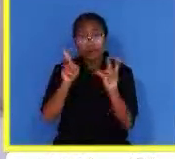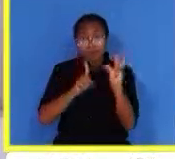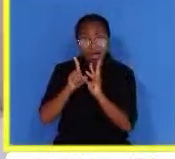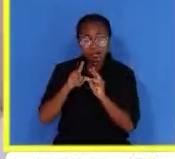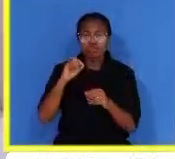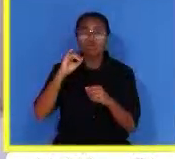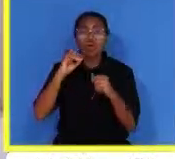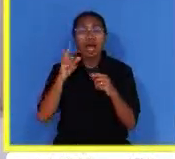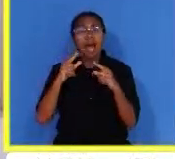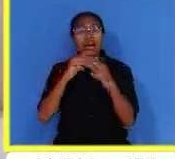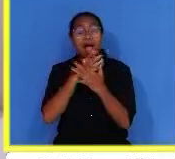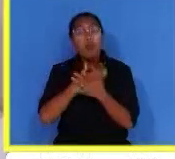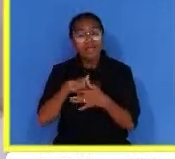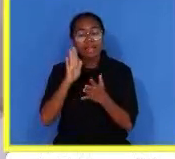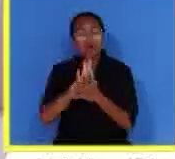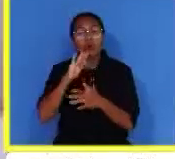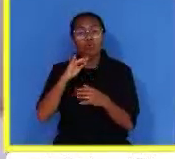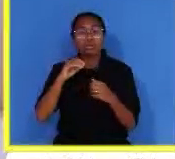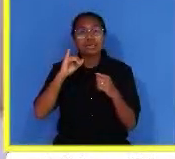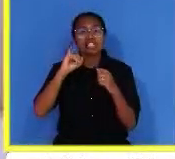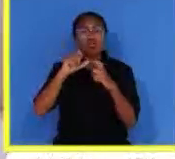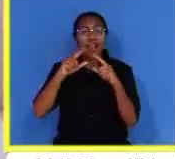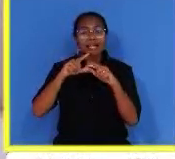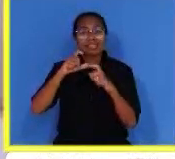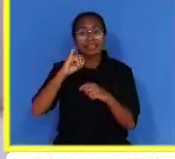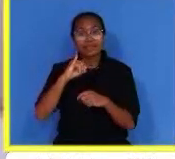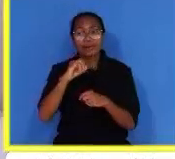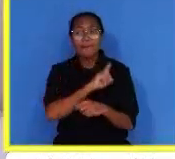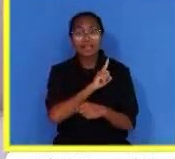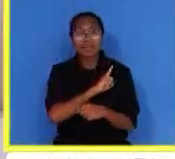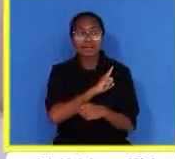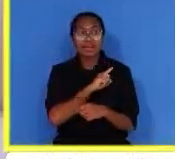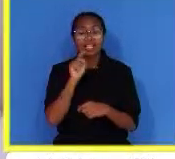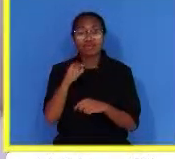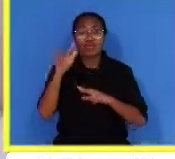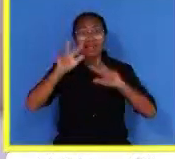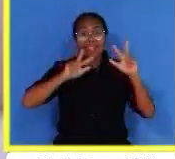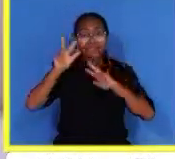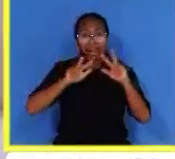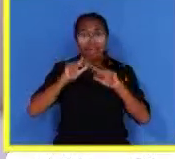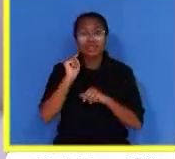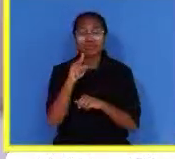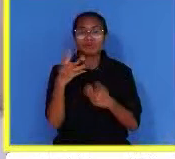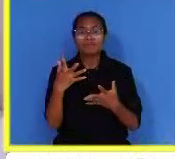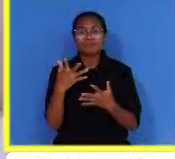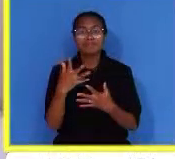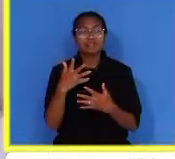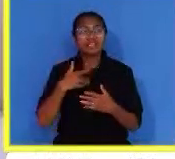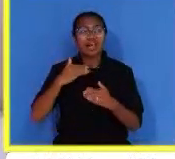dirawat atau isolasi mandiri, yang tercatat di kami itu se-NTT kalau kemarin itu di